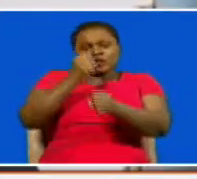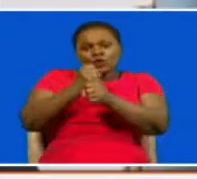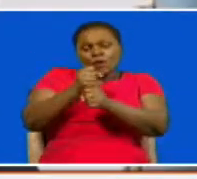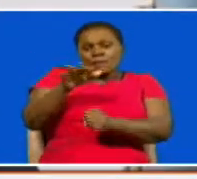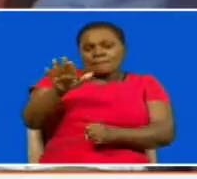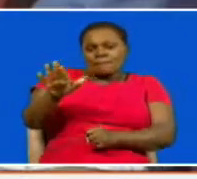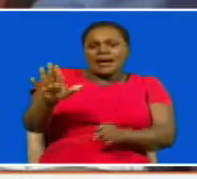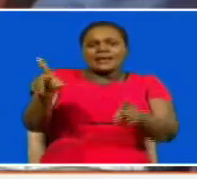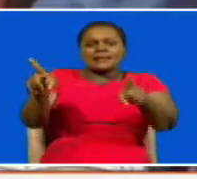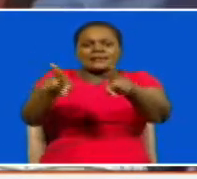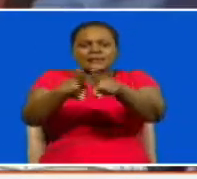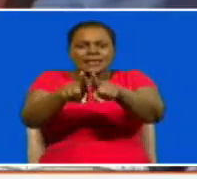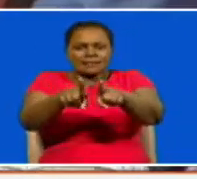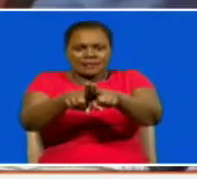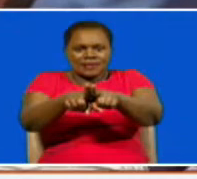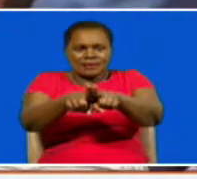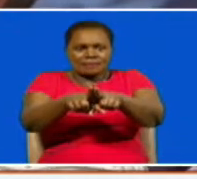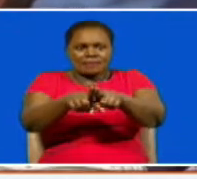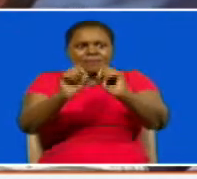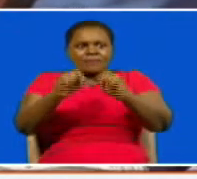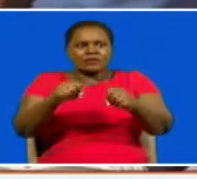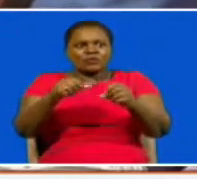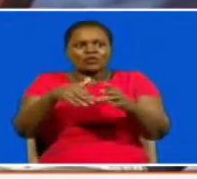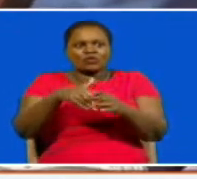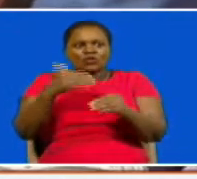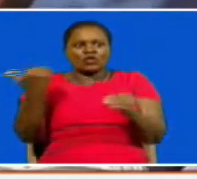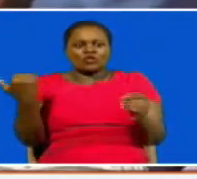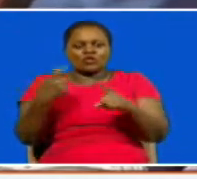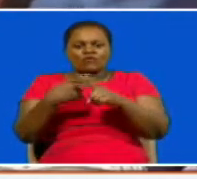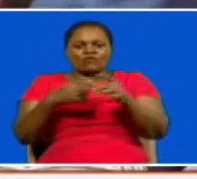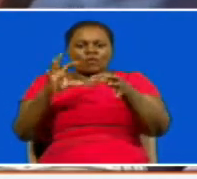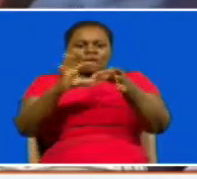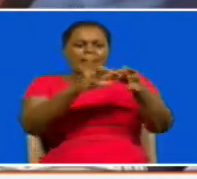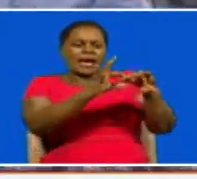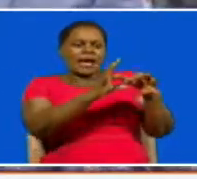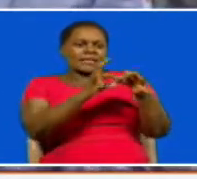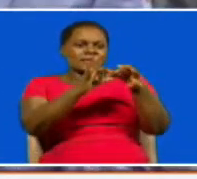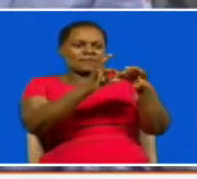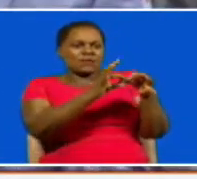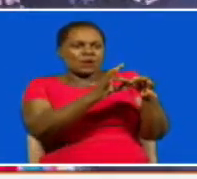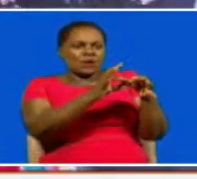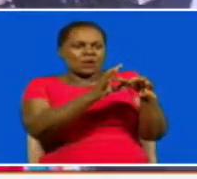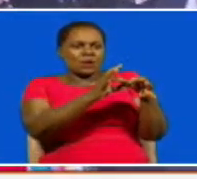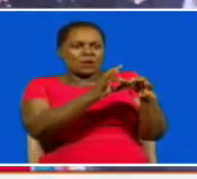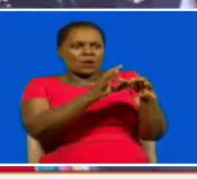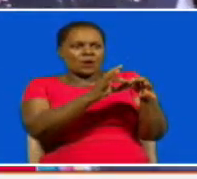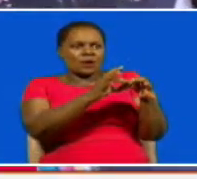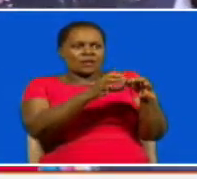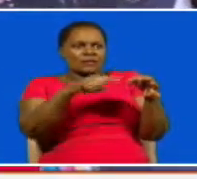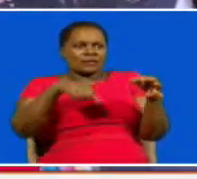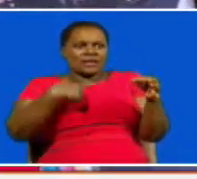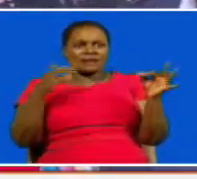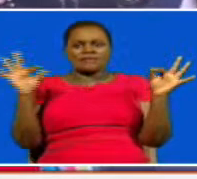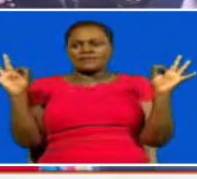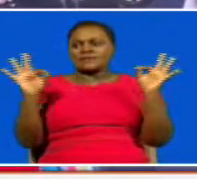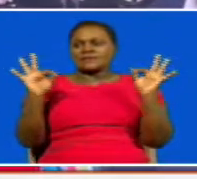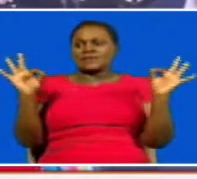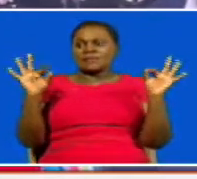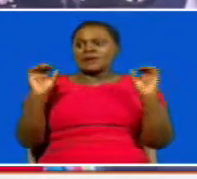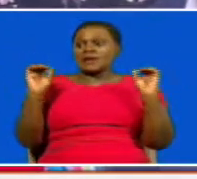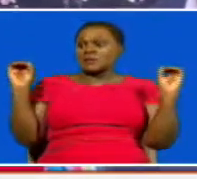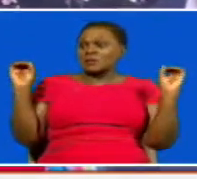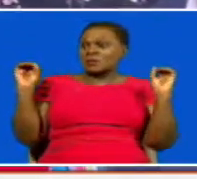wake, huku pia wakidokeza kuwa wanalenga kujiondoa kwa muungano wa Azimio la Umoja One Kenya. We are not surprised by these